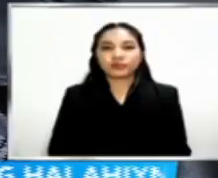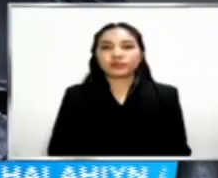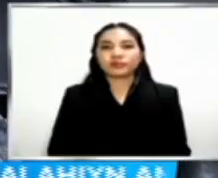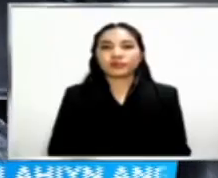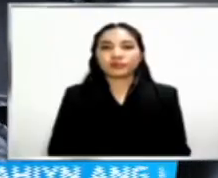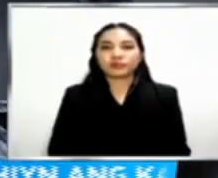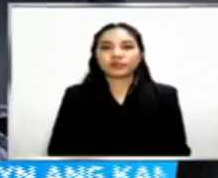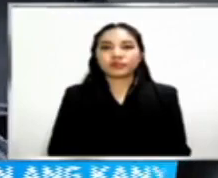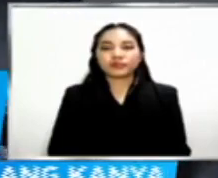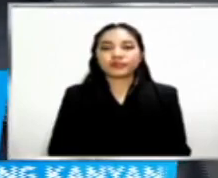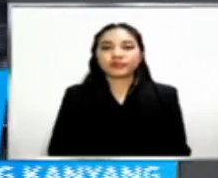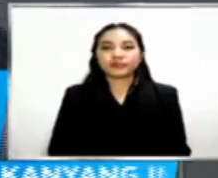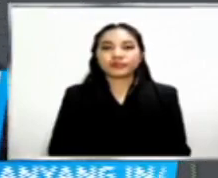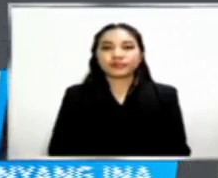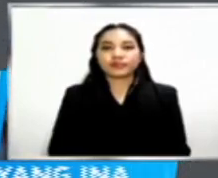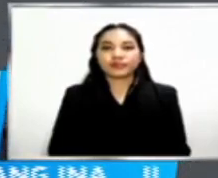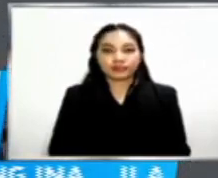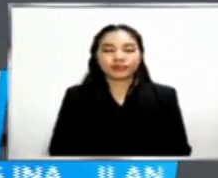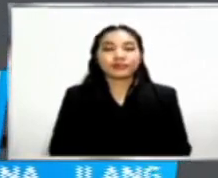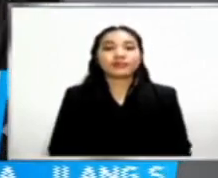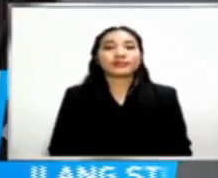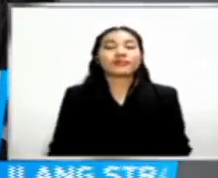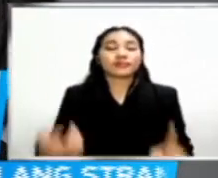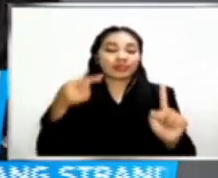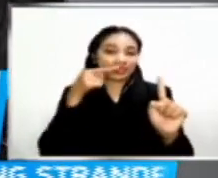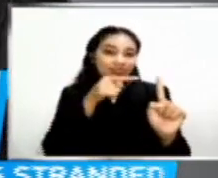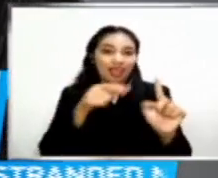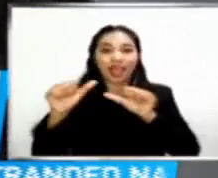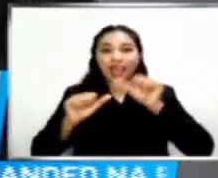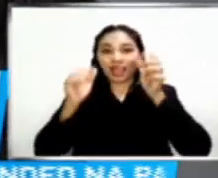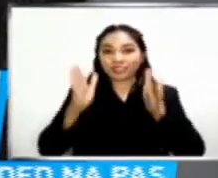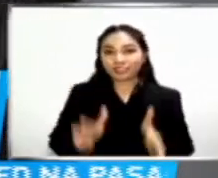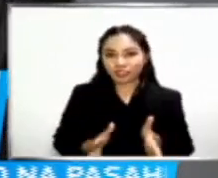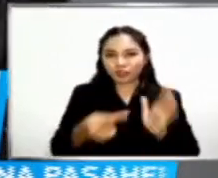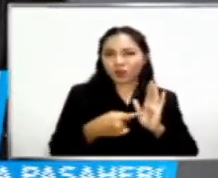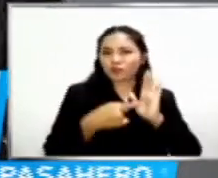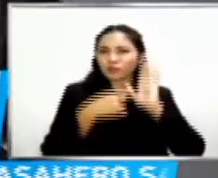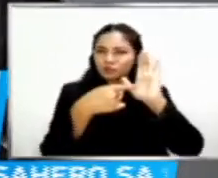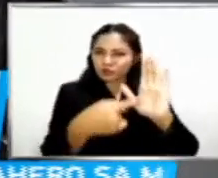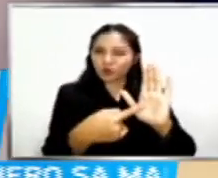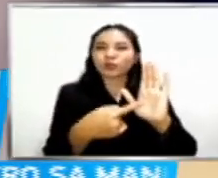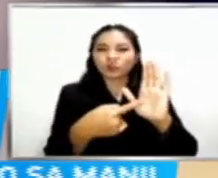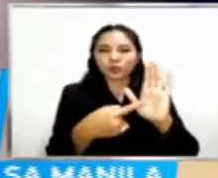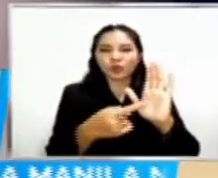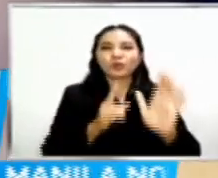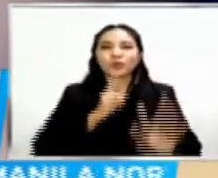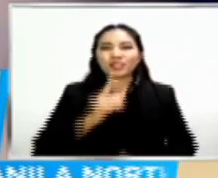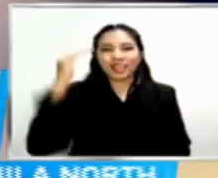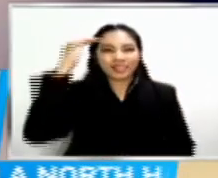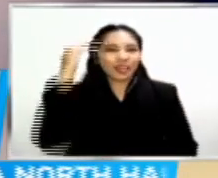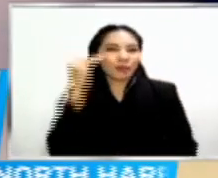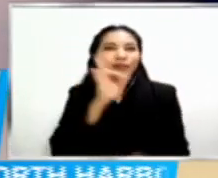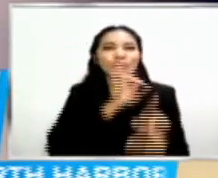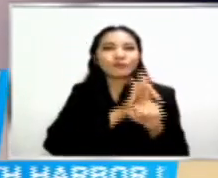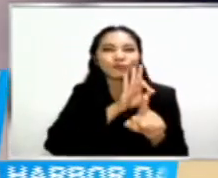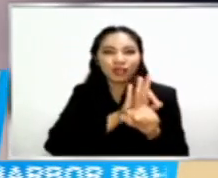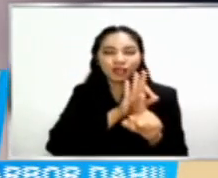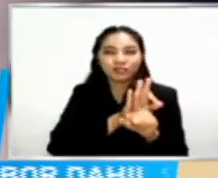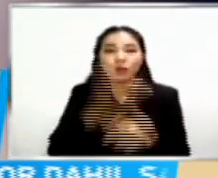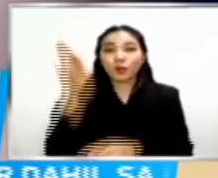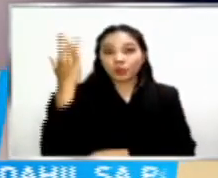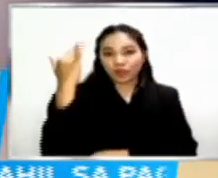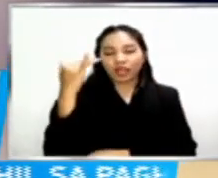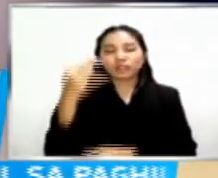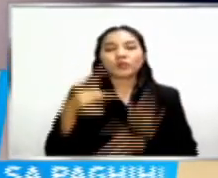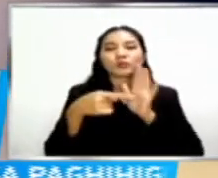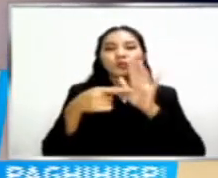Muling pinatunayan ni nagbabagang luha star Glaiza de Castro ang kanyang pagiging certified K-pop fan. Sa kanyang TikTok, ibinida niya ang kanyang